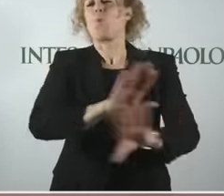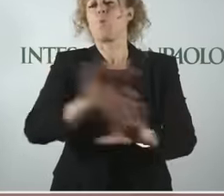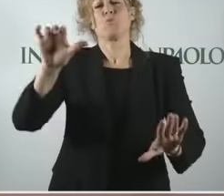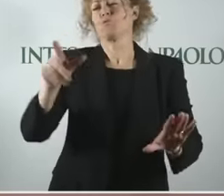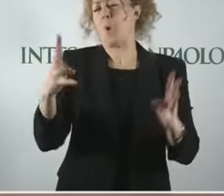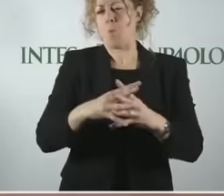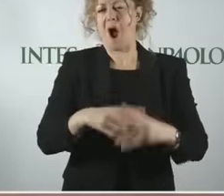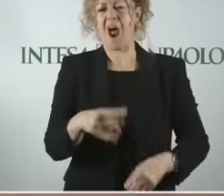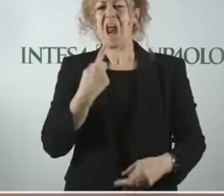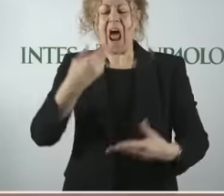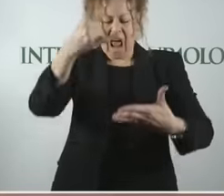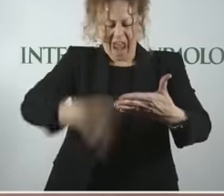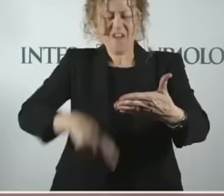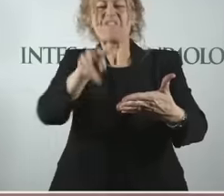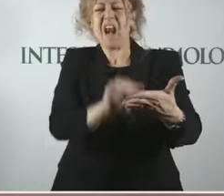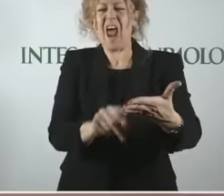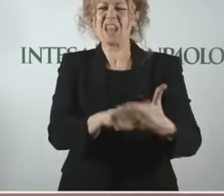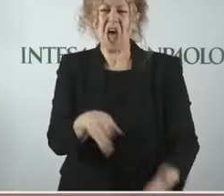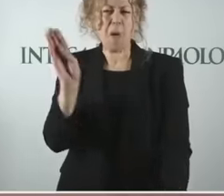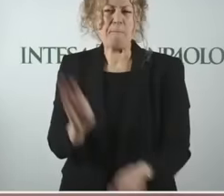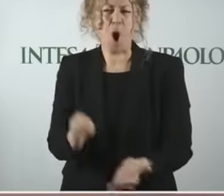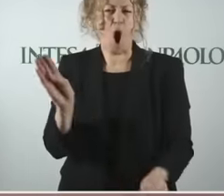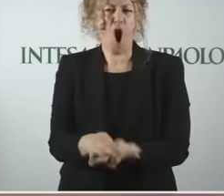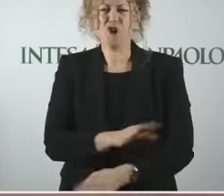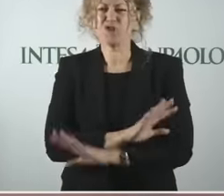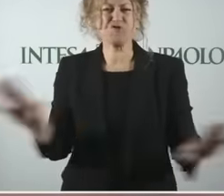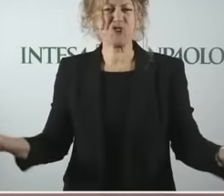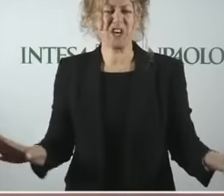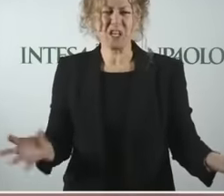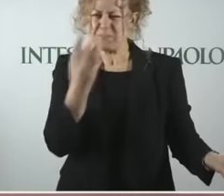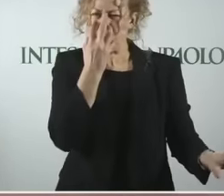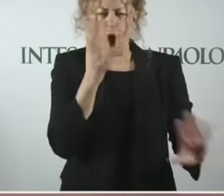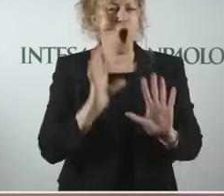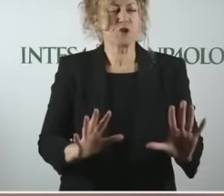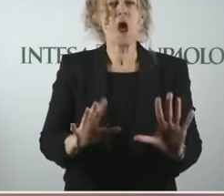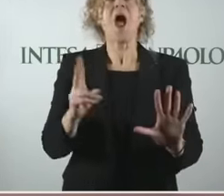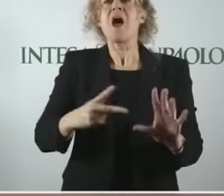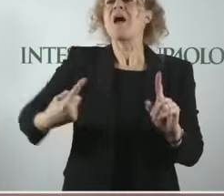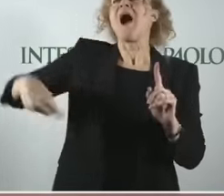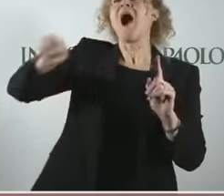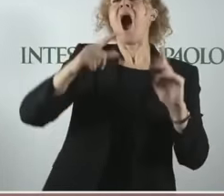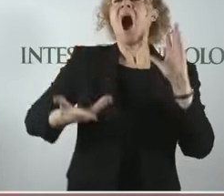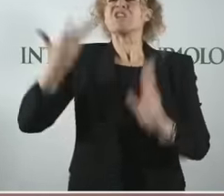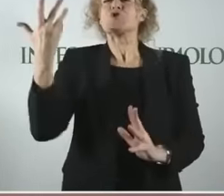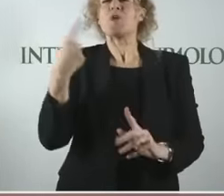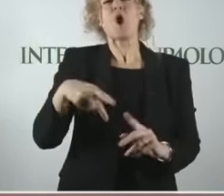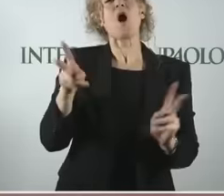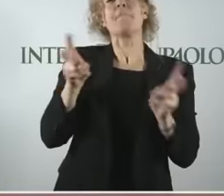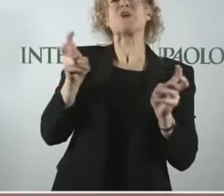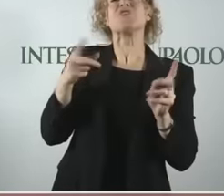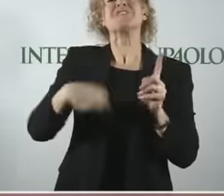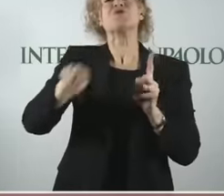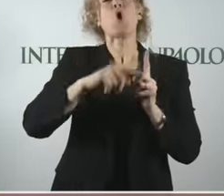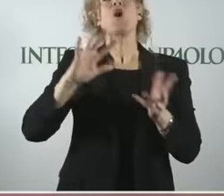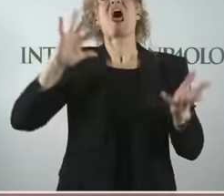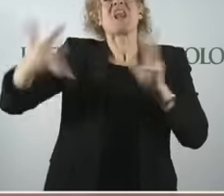che porci e questo è il modo in cui l'aristocrazia appunto percepiva le rivolte come la rivolta del pane di